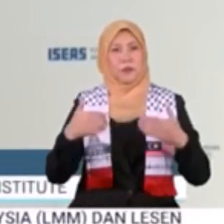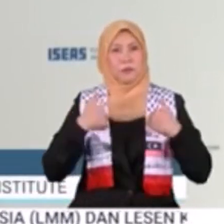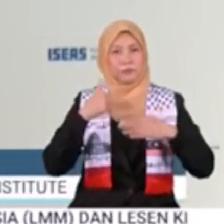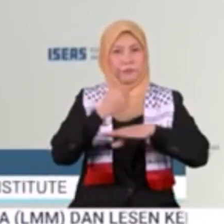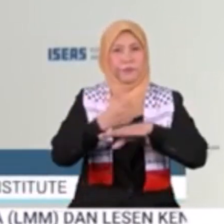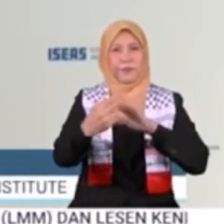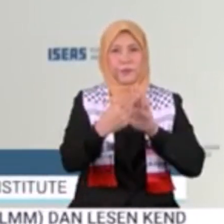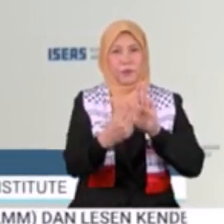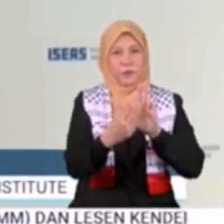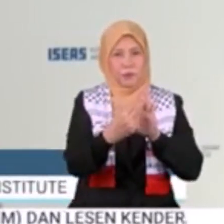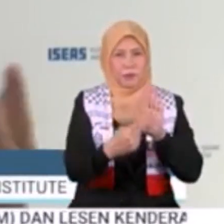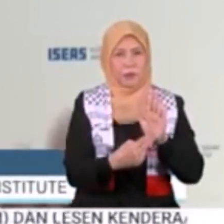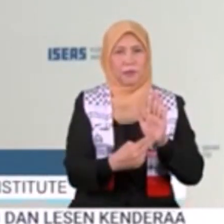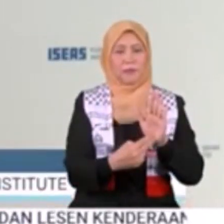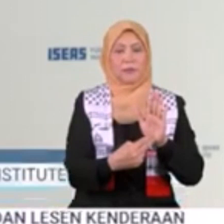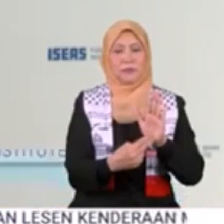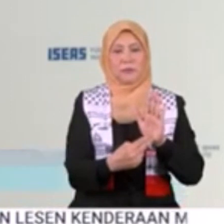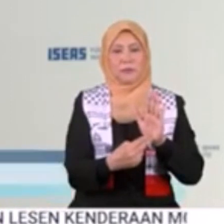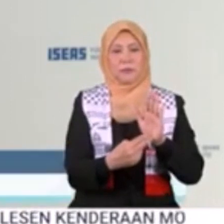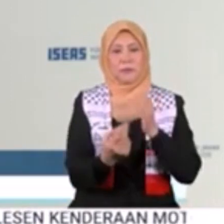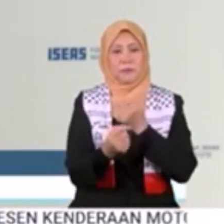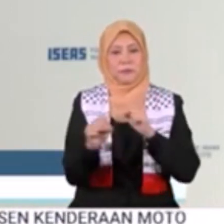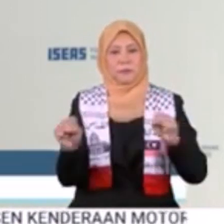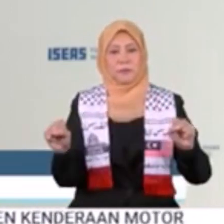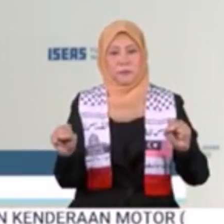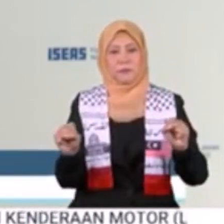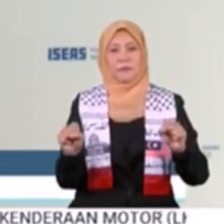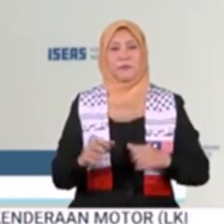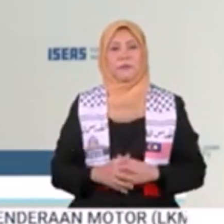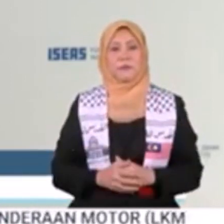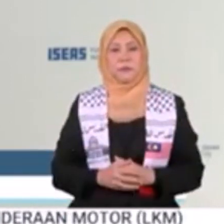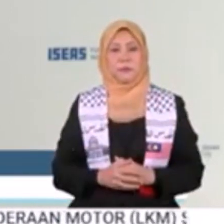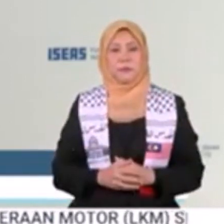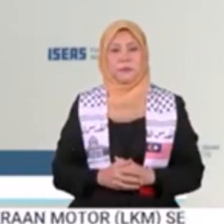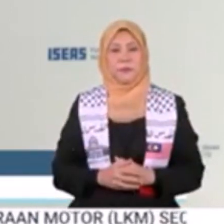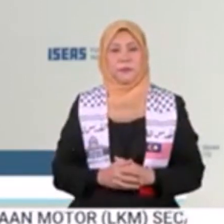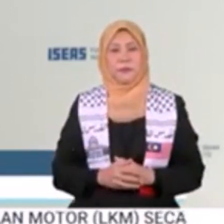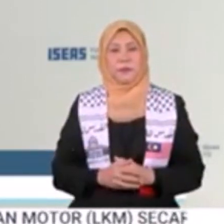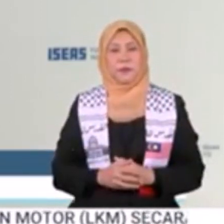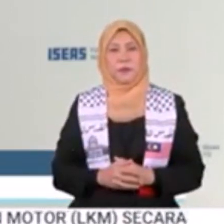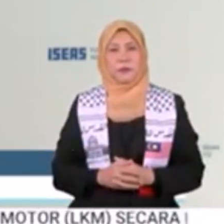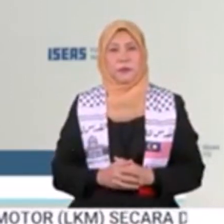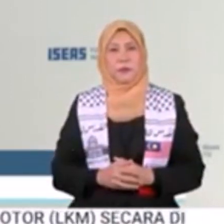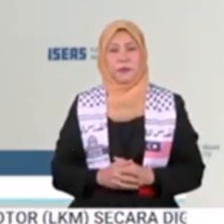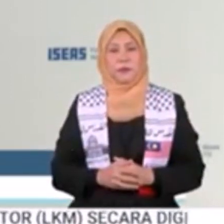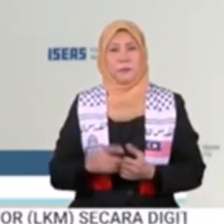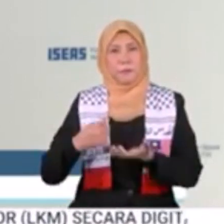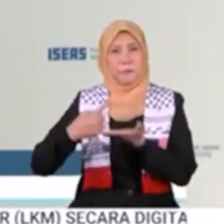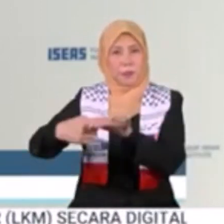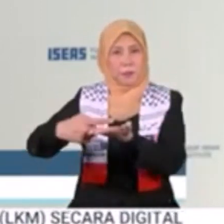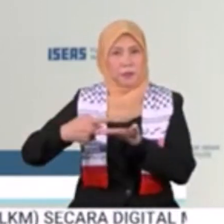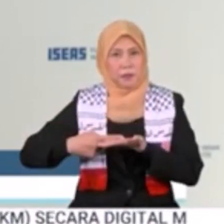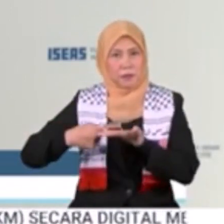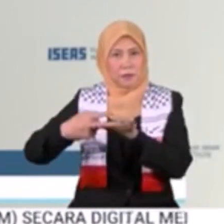peraturan yang disediakan, ya, recommend. Jadi perundingan